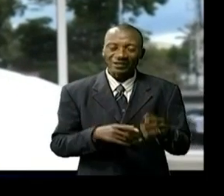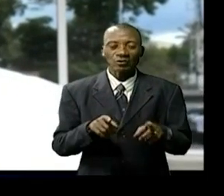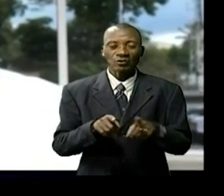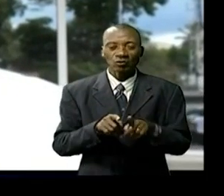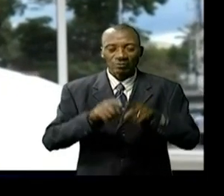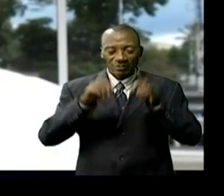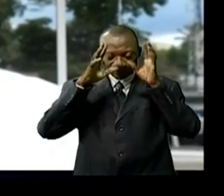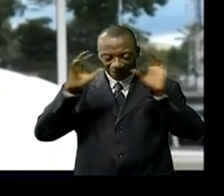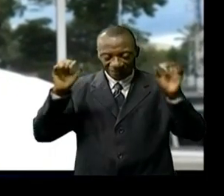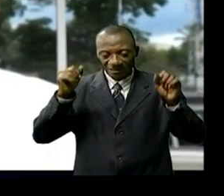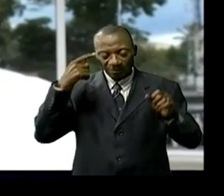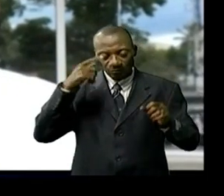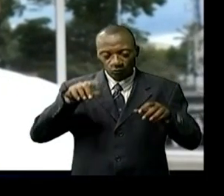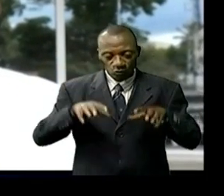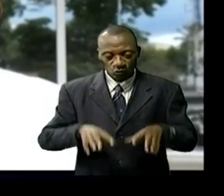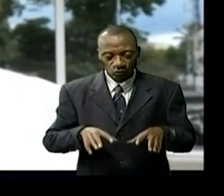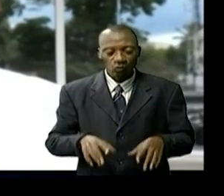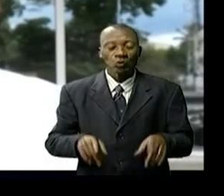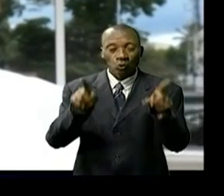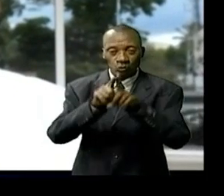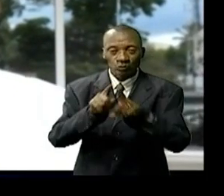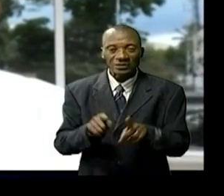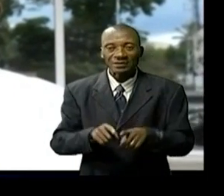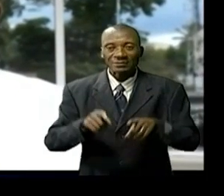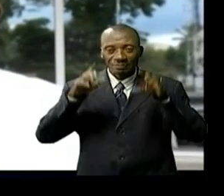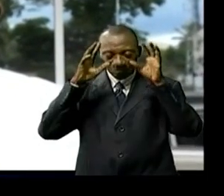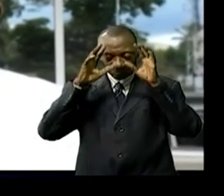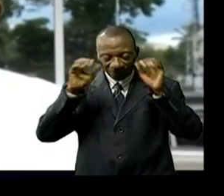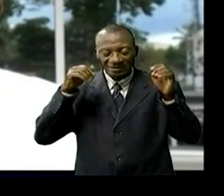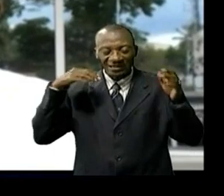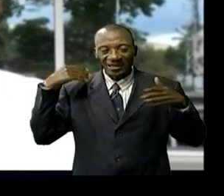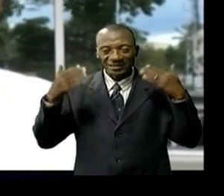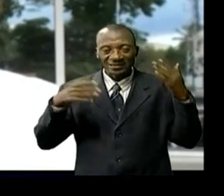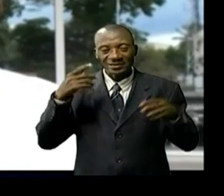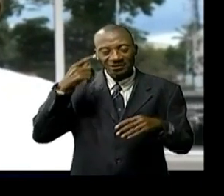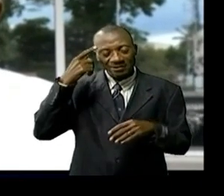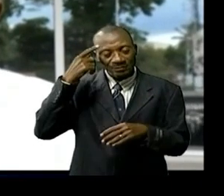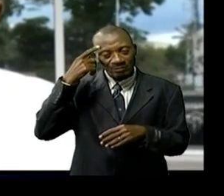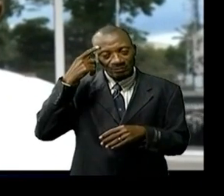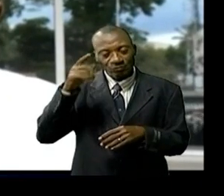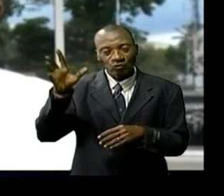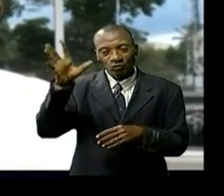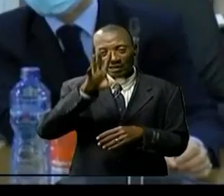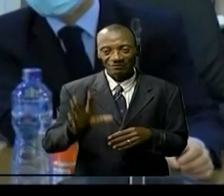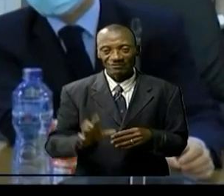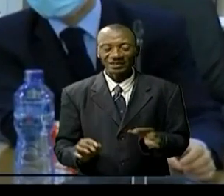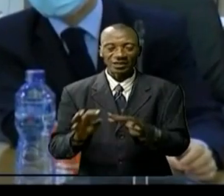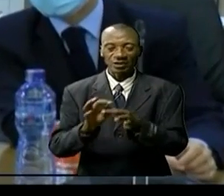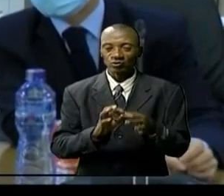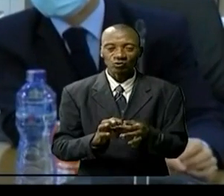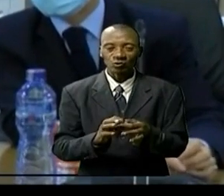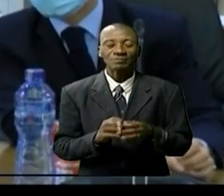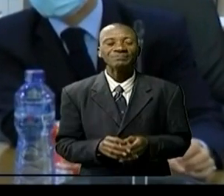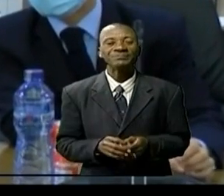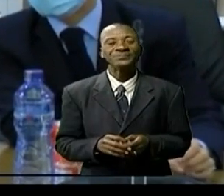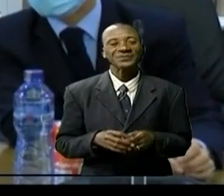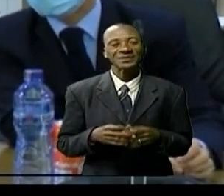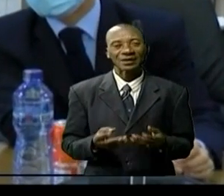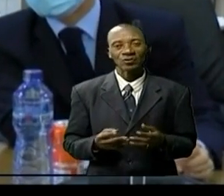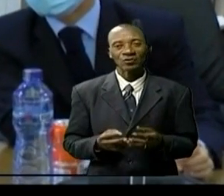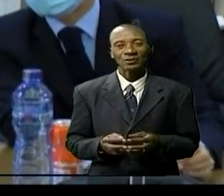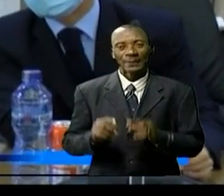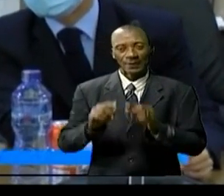démocratique du congo mais également en tant que président de l'union africaine depuis l'imposition de ces régimes